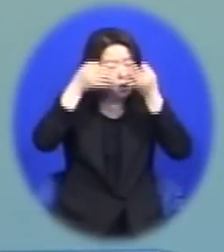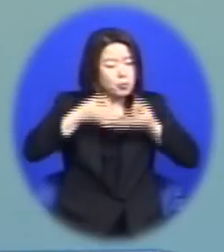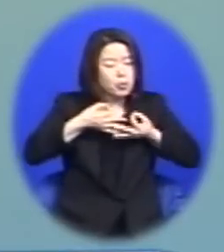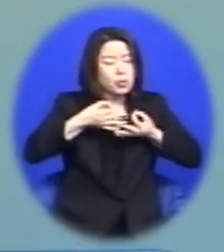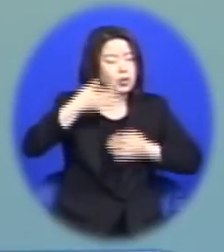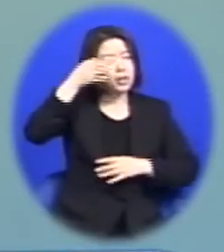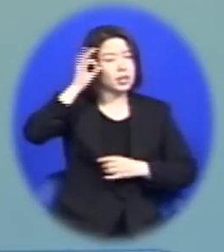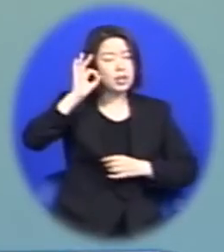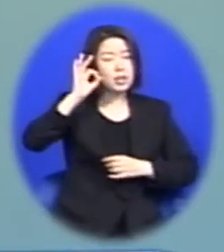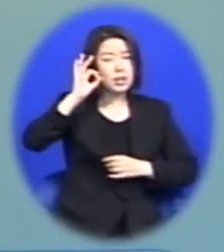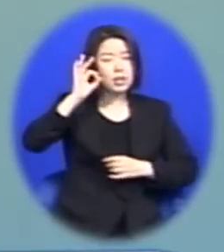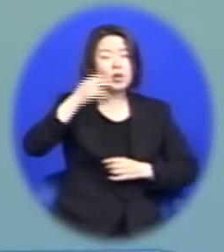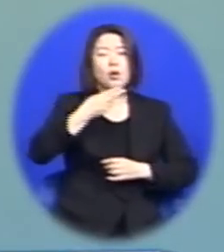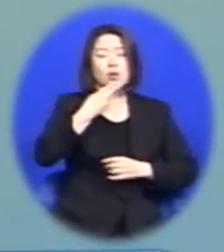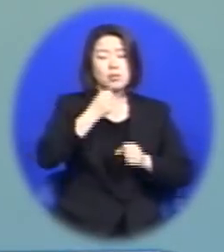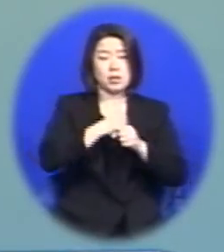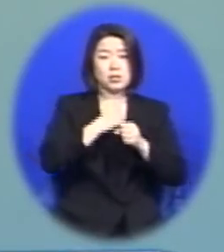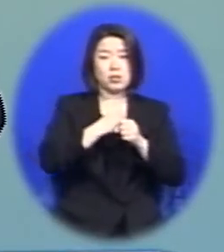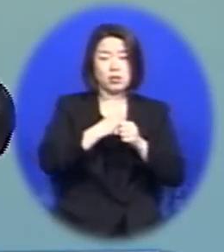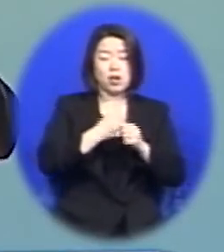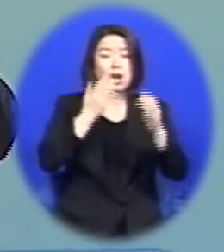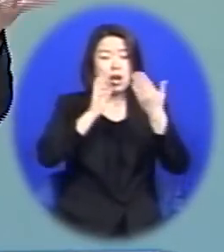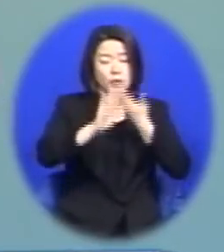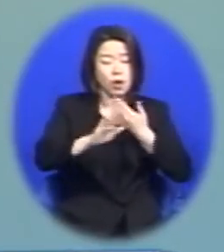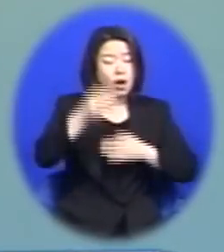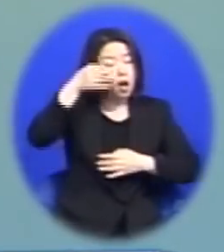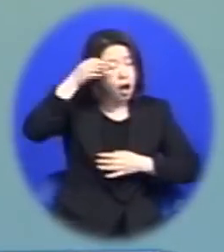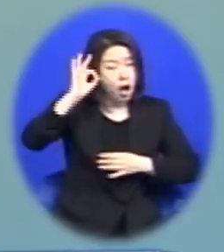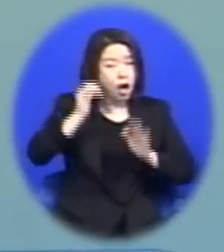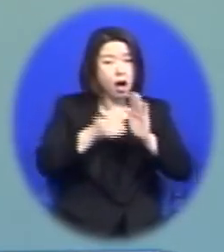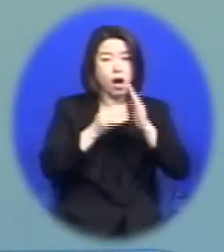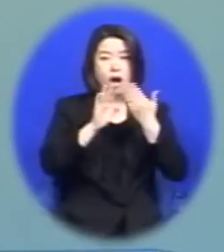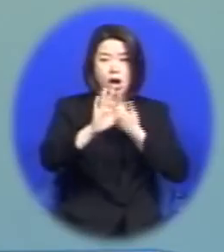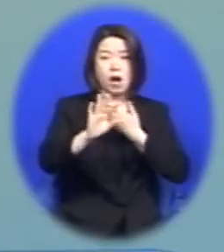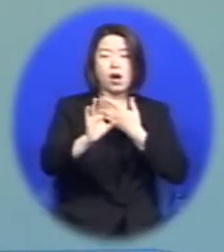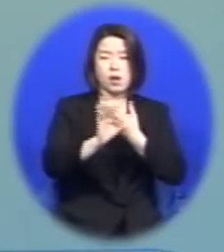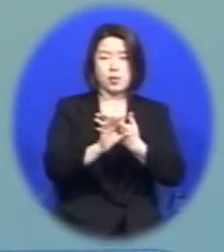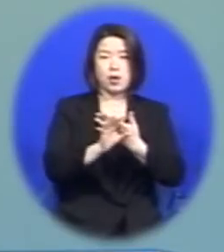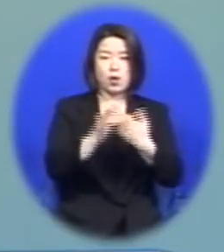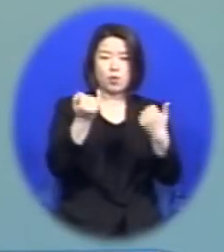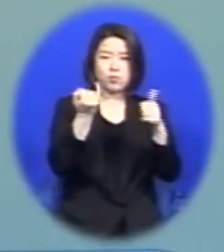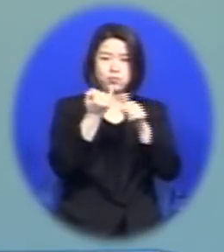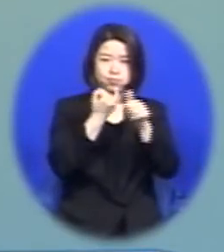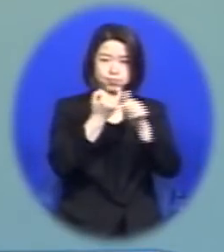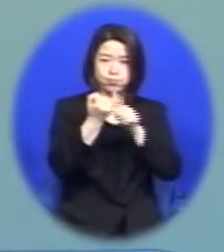그걸 깨닫게 되는 순간에 부부 관계는 완전히 다른 자원이 됩니다